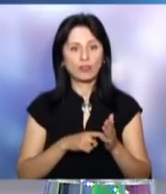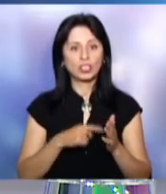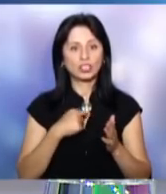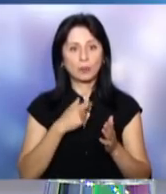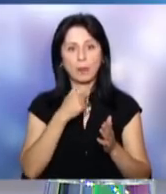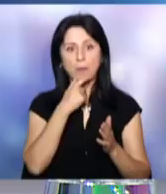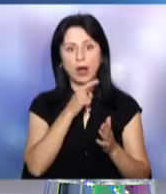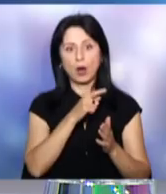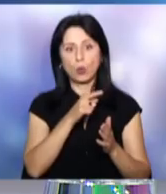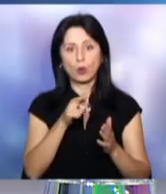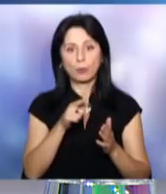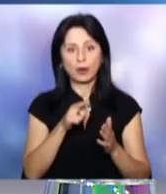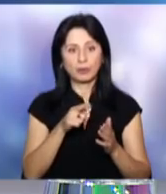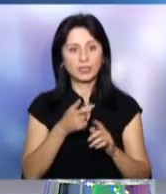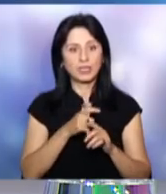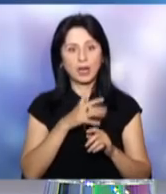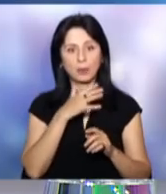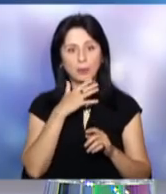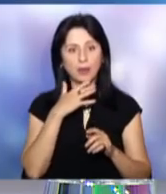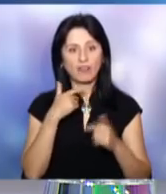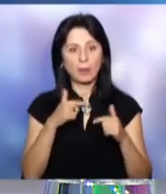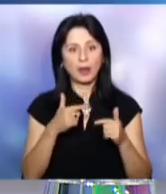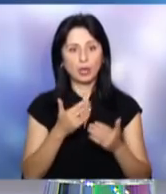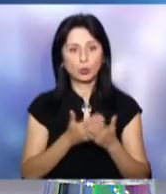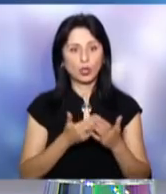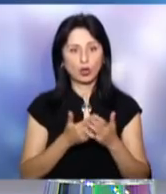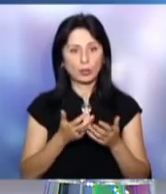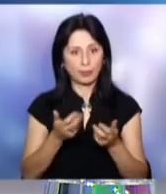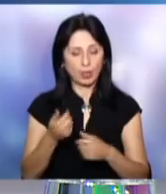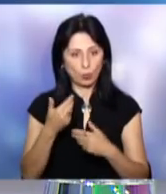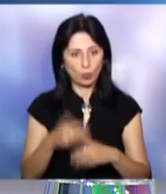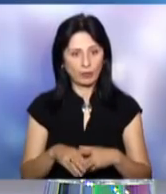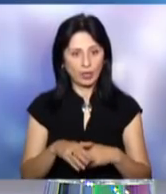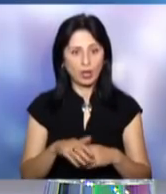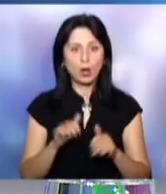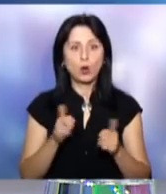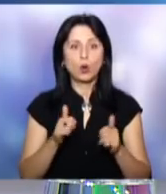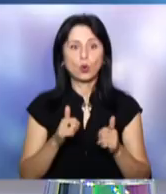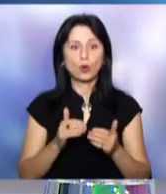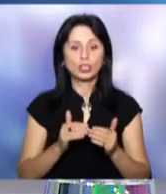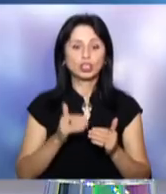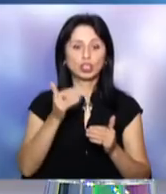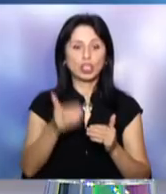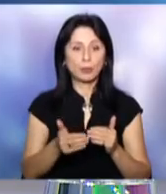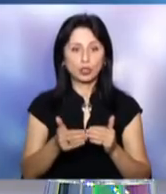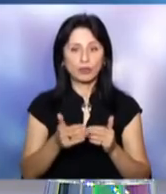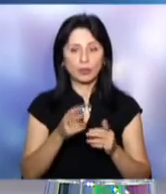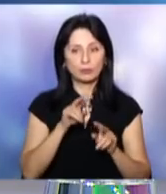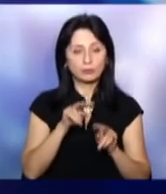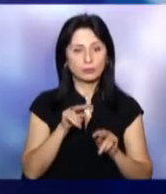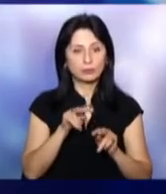ჩვენმა მაყურებელმა, ჩვენმა აუდიტორიამ ძალიან ბევრი პრაქტიკული რეკომენდაცია მიიღო. და როგორც შემდგომი